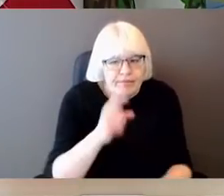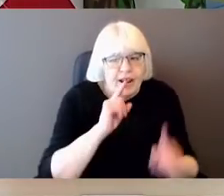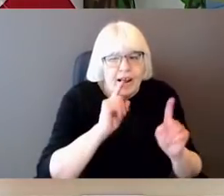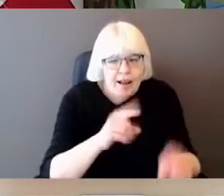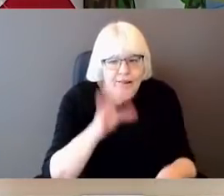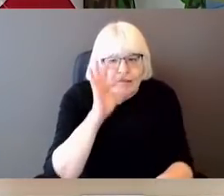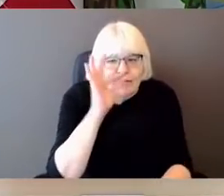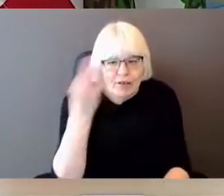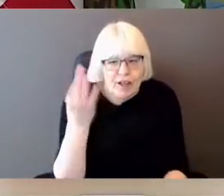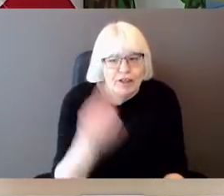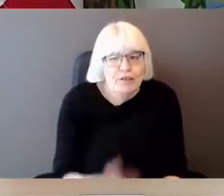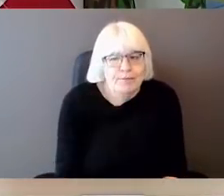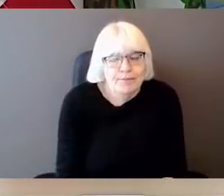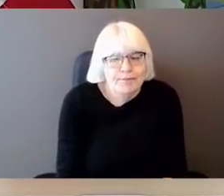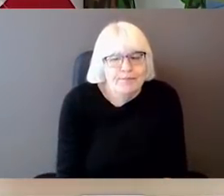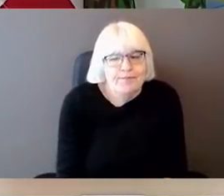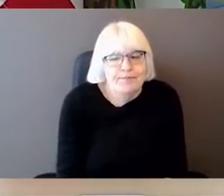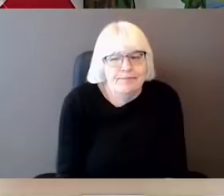sais